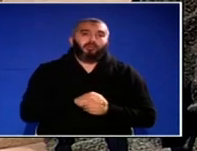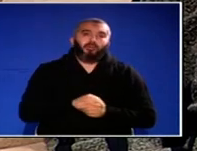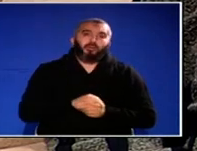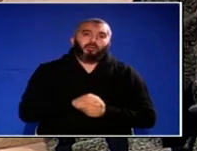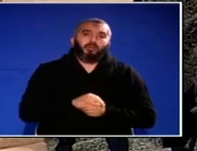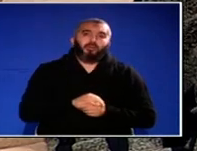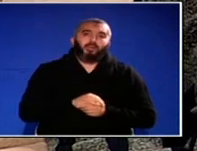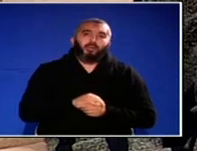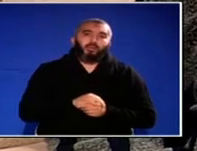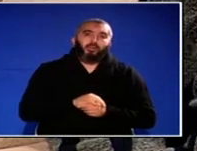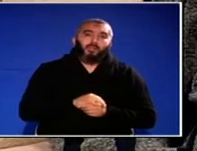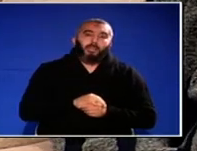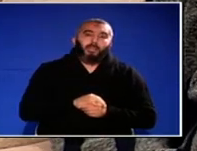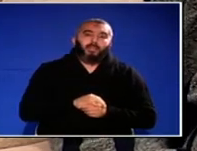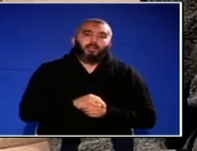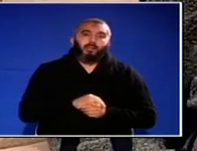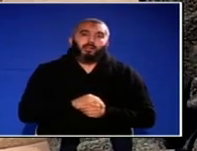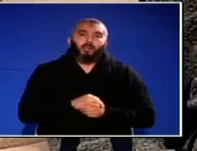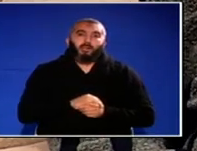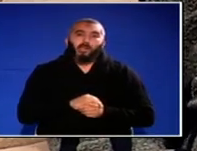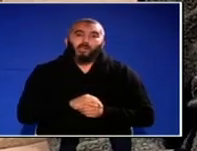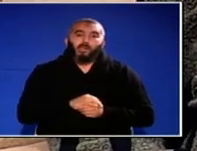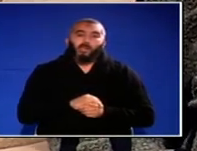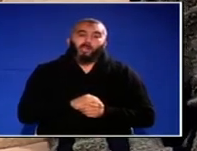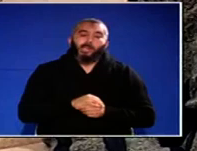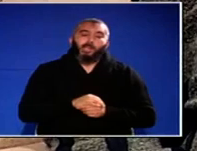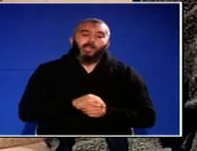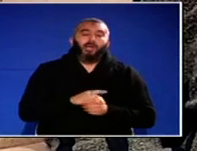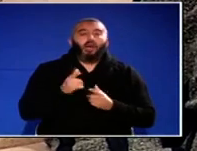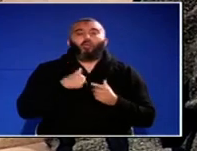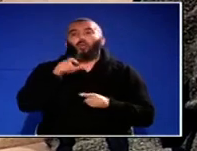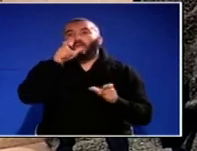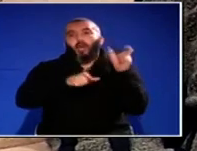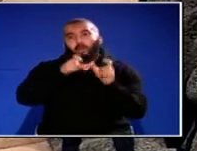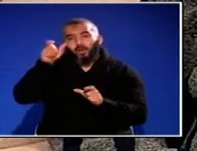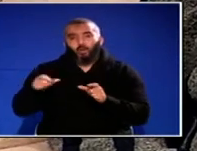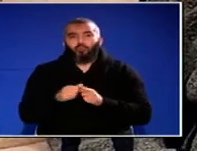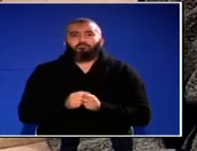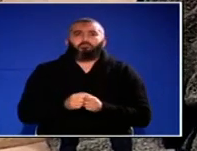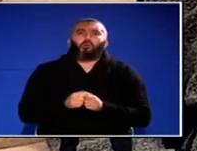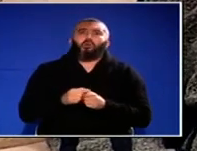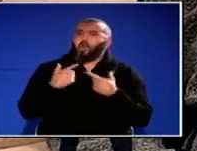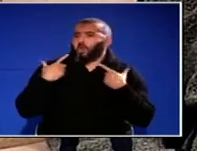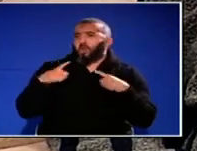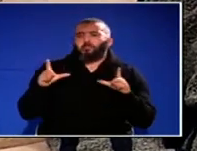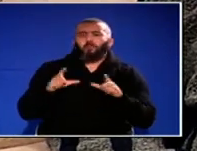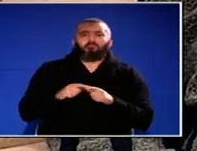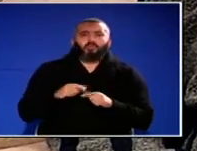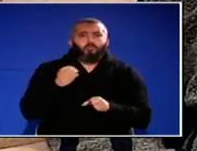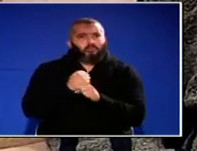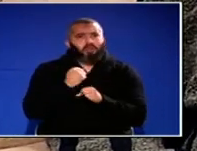في بعض المباحات، فالتقييد هذا في ذي المباحات لا يمكن إنسان أن يتجاوز في ذلك، كمن يذهب إلى مكة